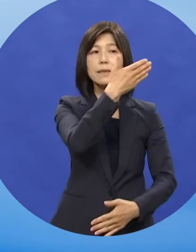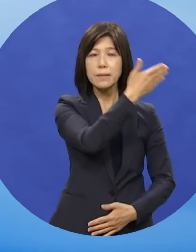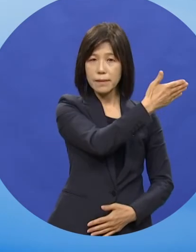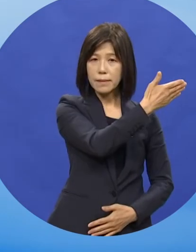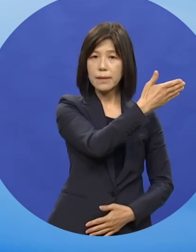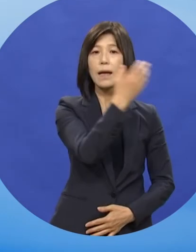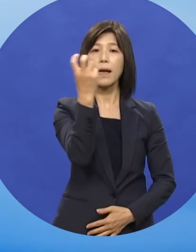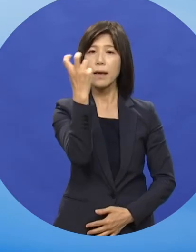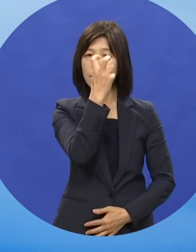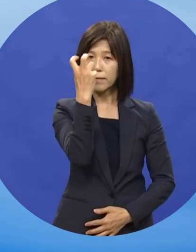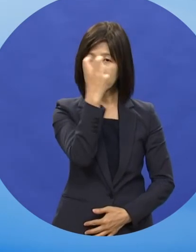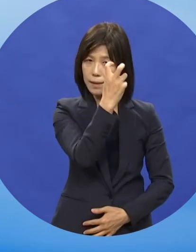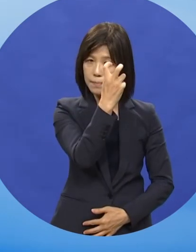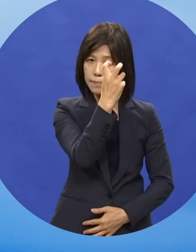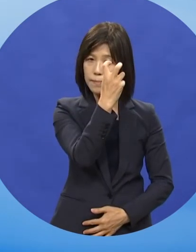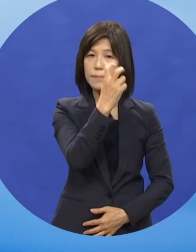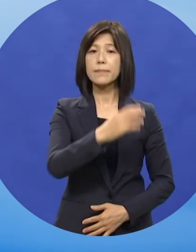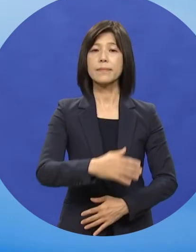ください。